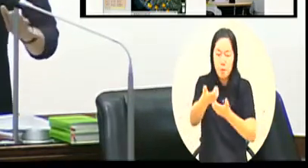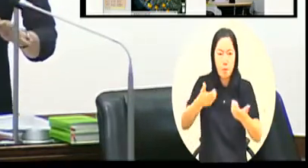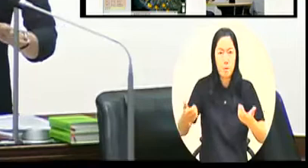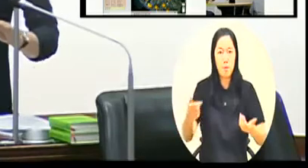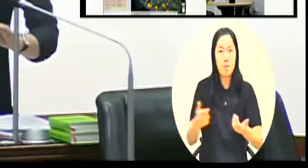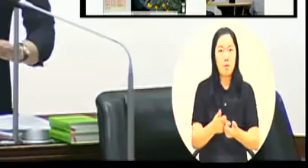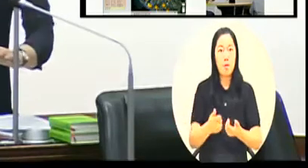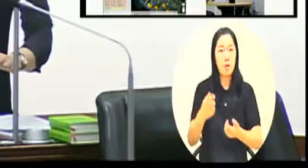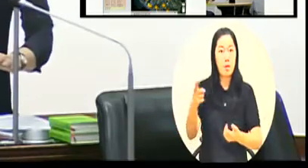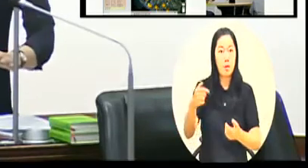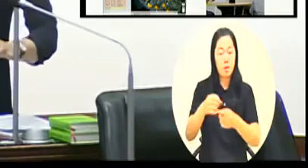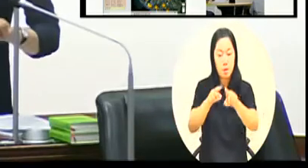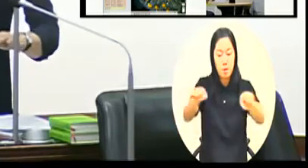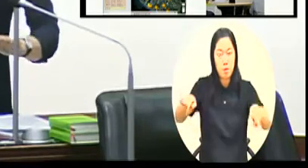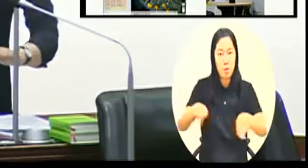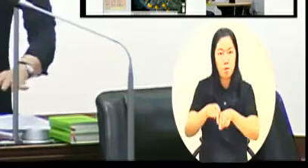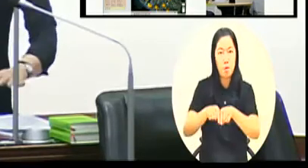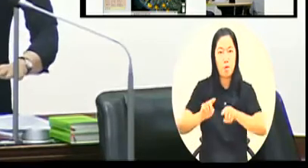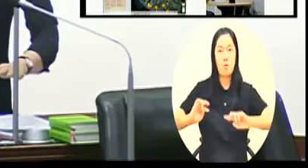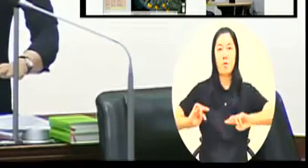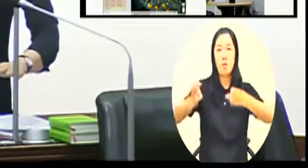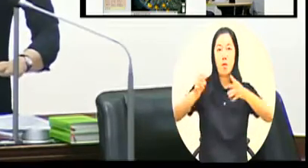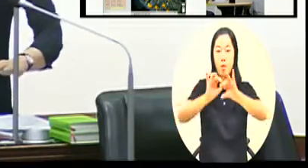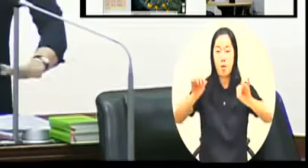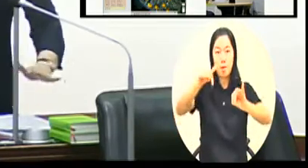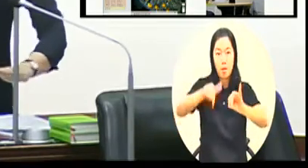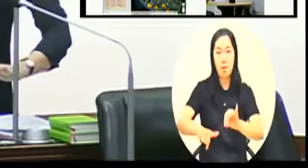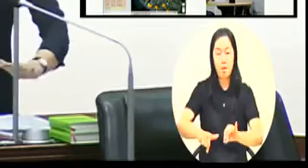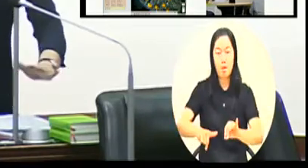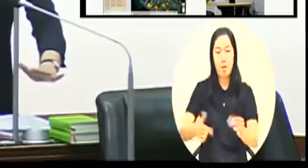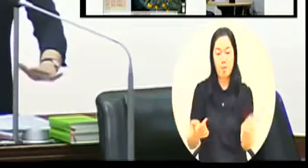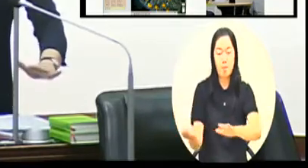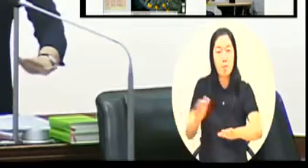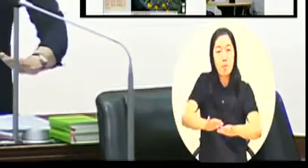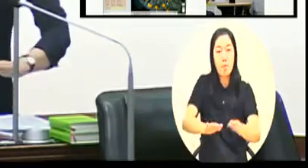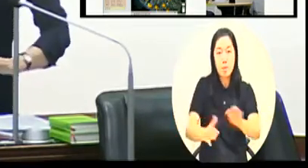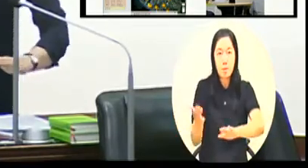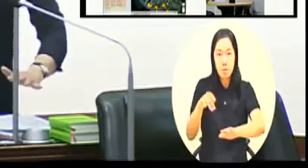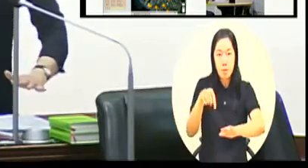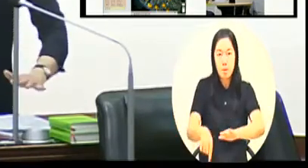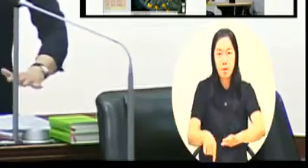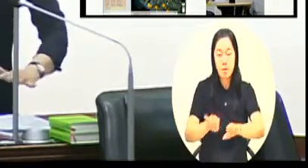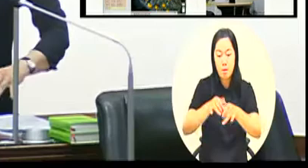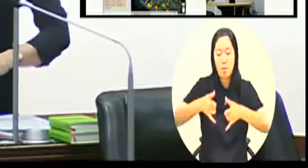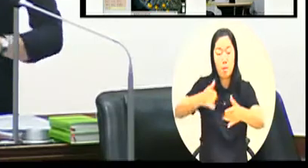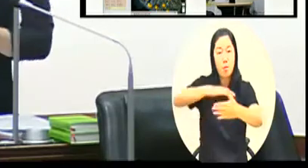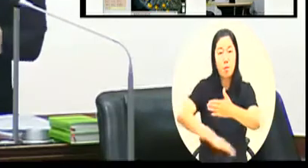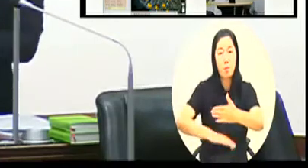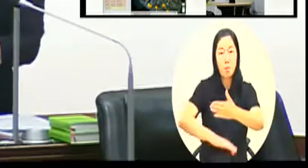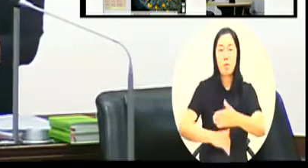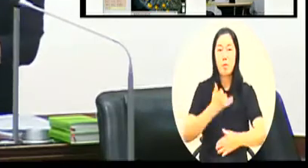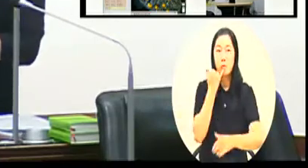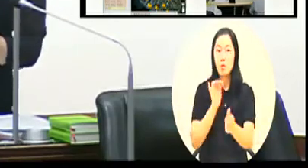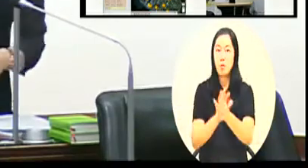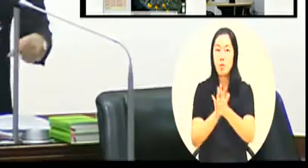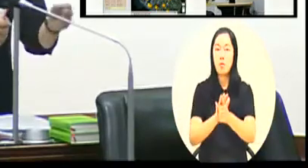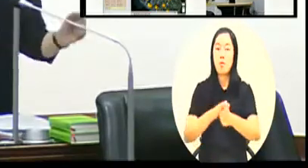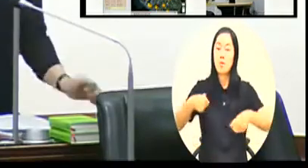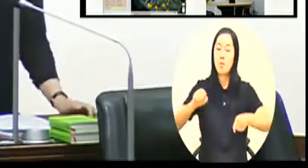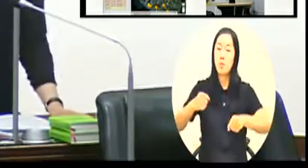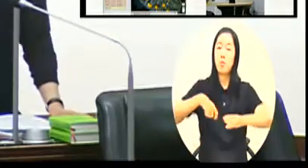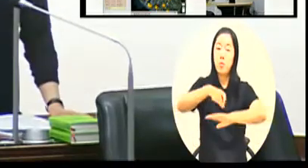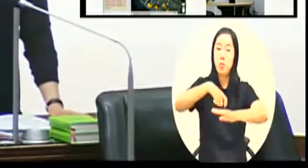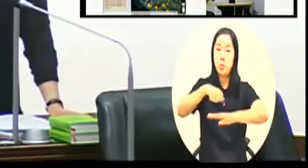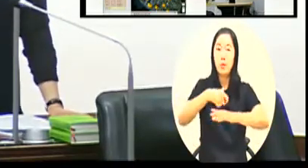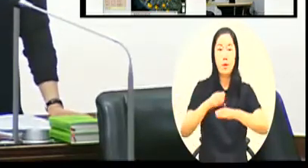全部把它地下化，好，把它埋在那个我们的柏油路以下，让我们的机车骑士哈行